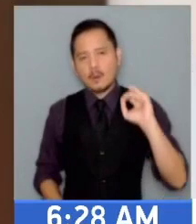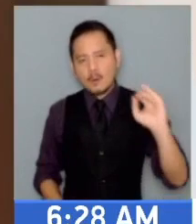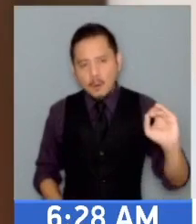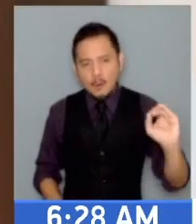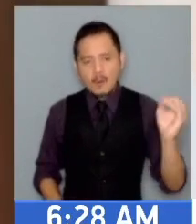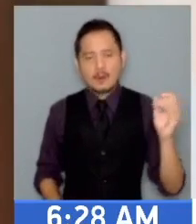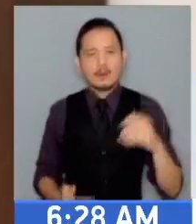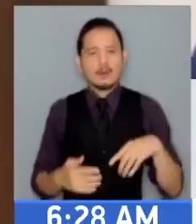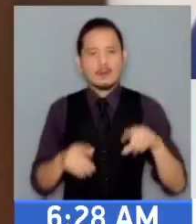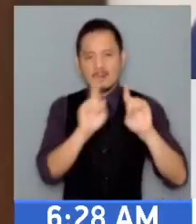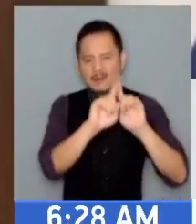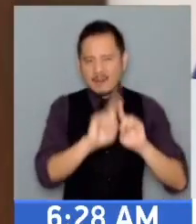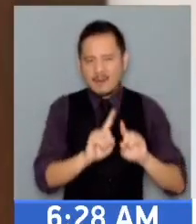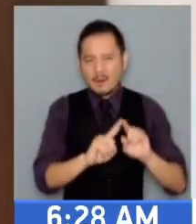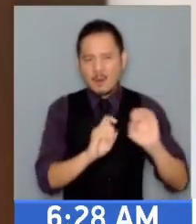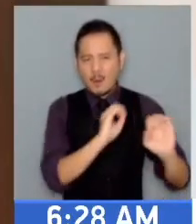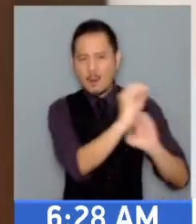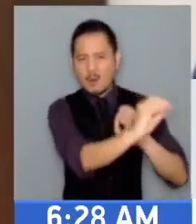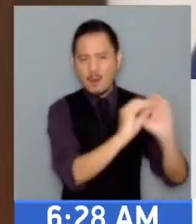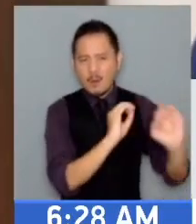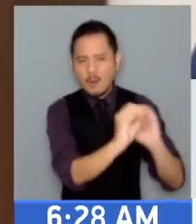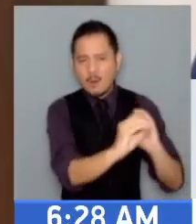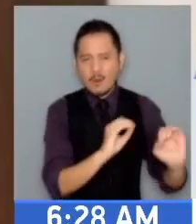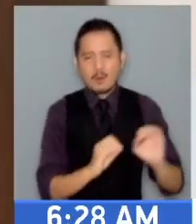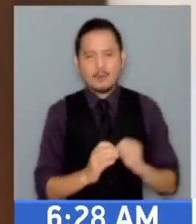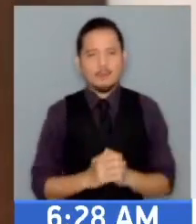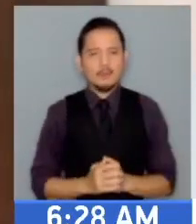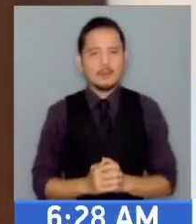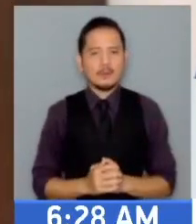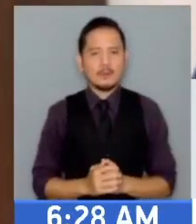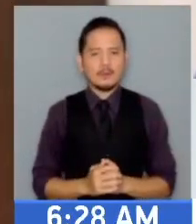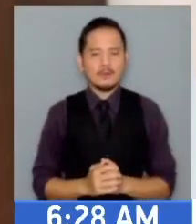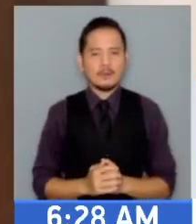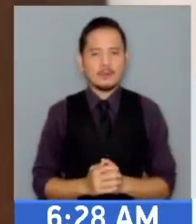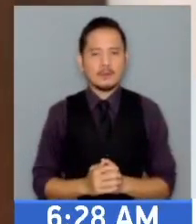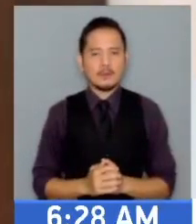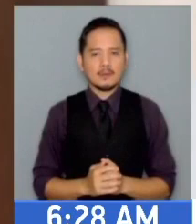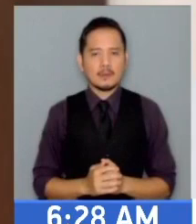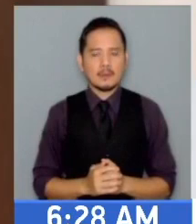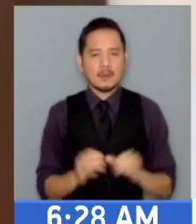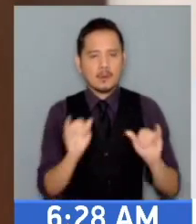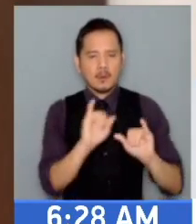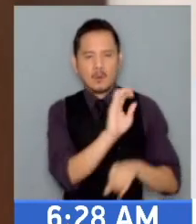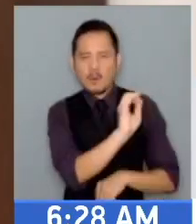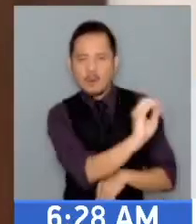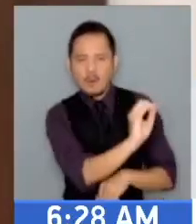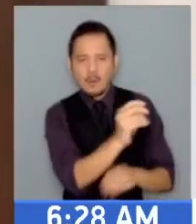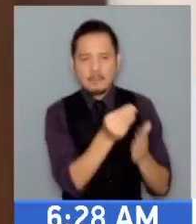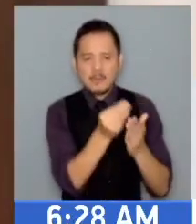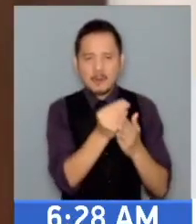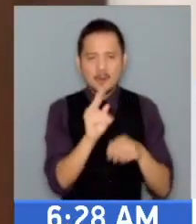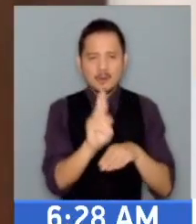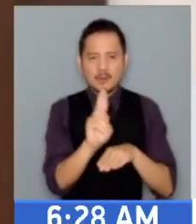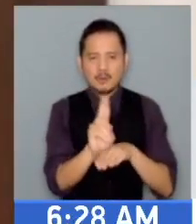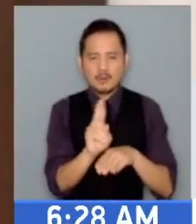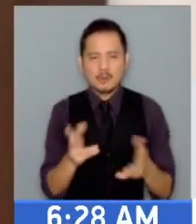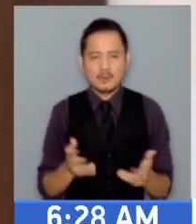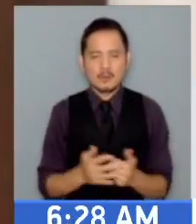currency. May sariling currency sila doon, sariling papel na pera ginagamit. So mukhang